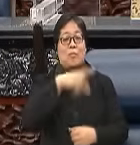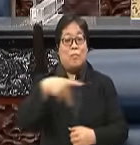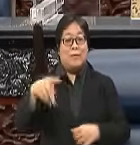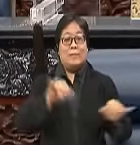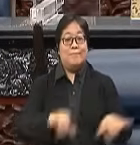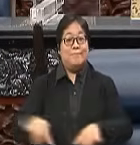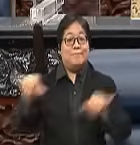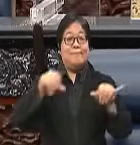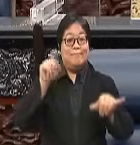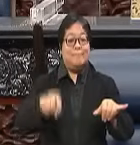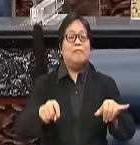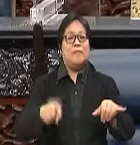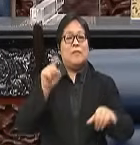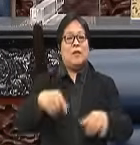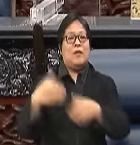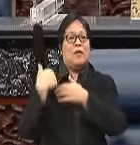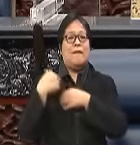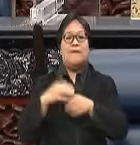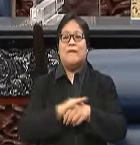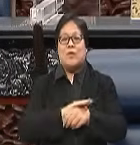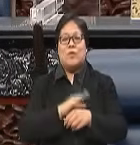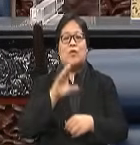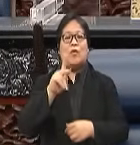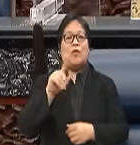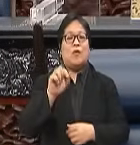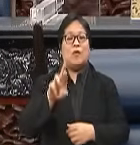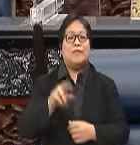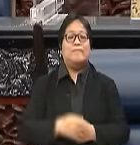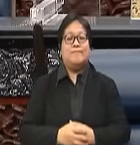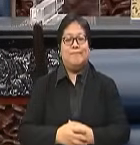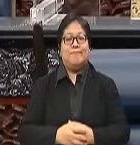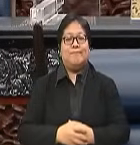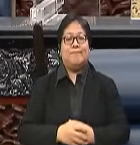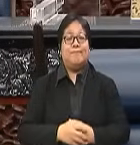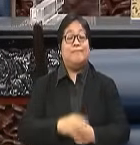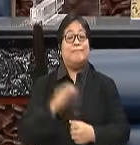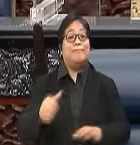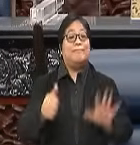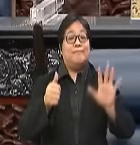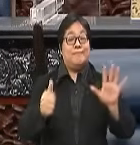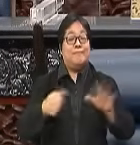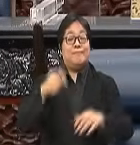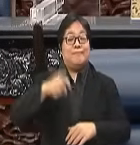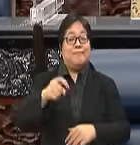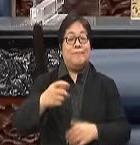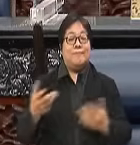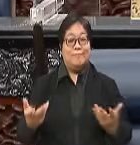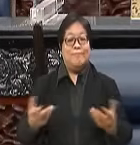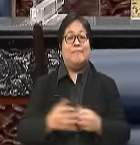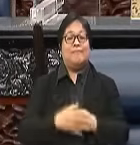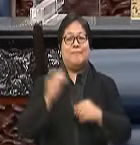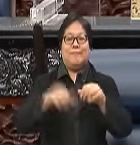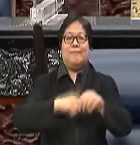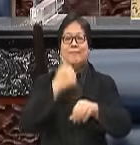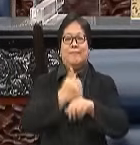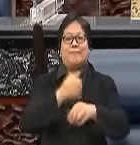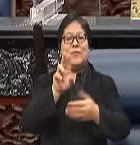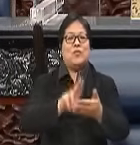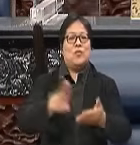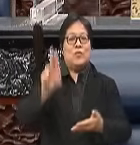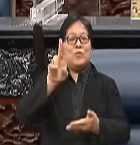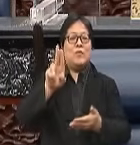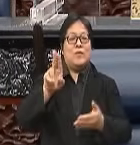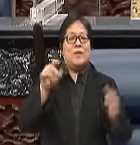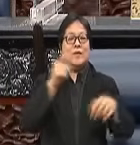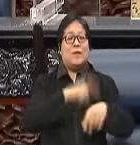isopi yang perlu ditanggung sepenuhnya oleh kontraktor dan ke Namco puluhan untuk mewujudkan universal